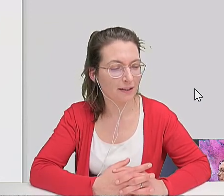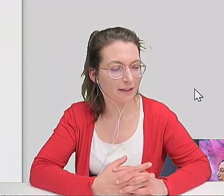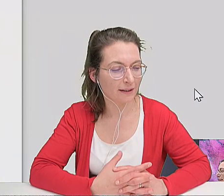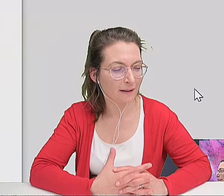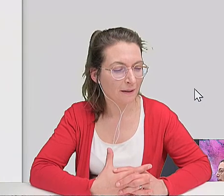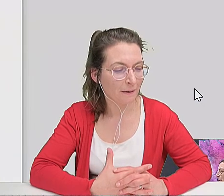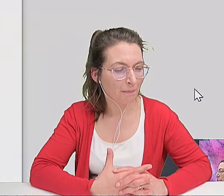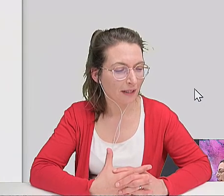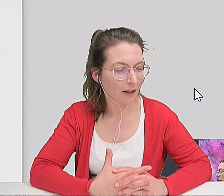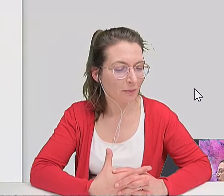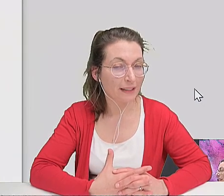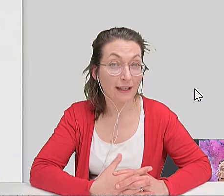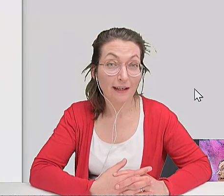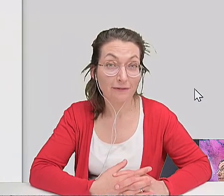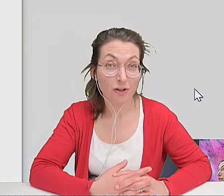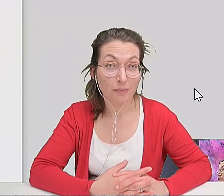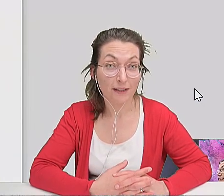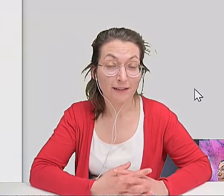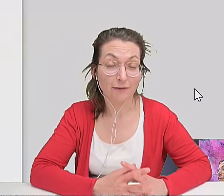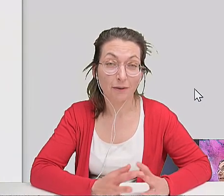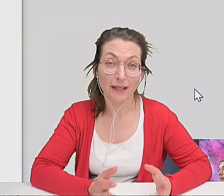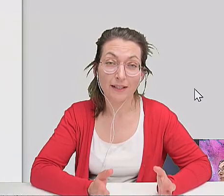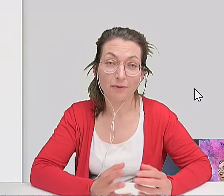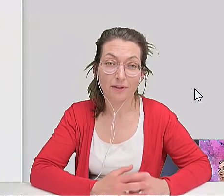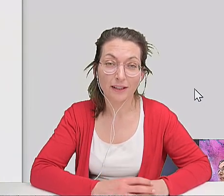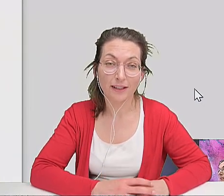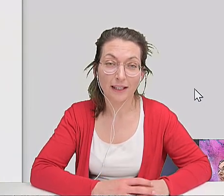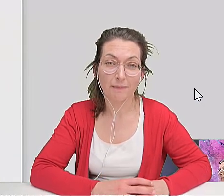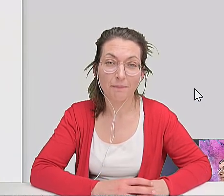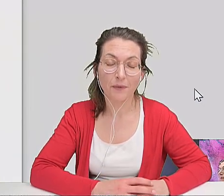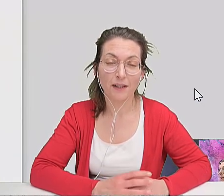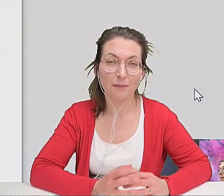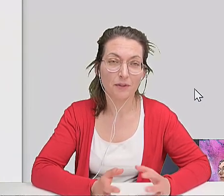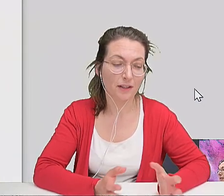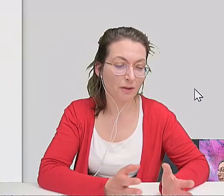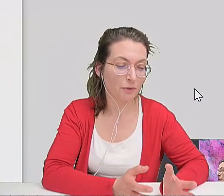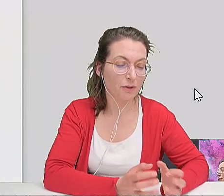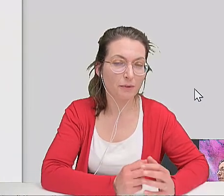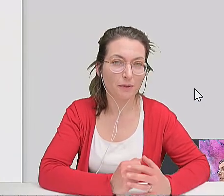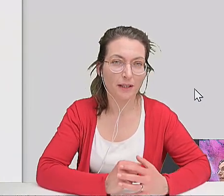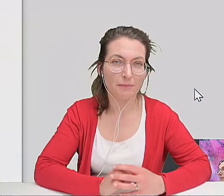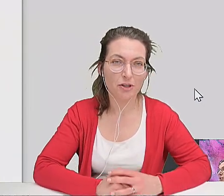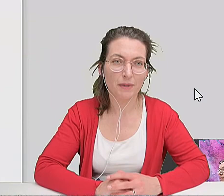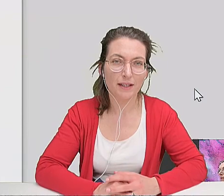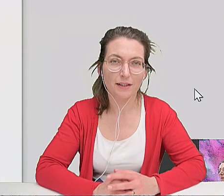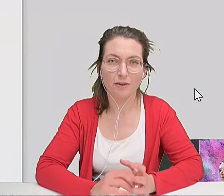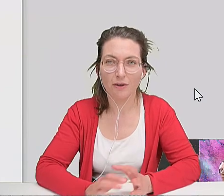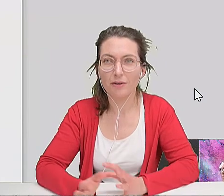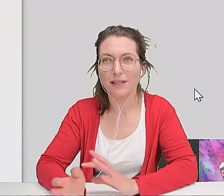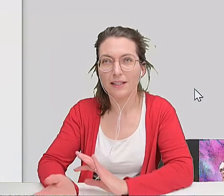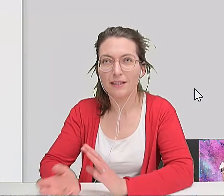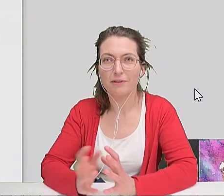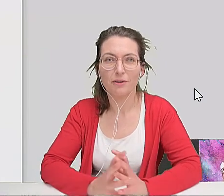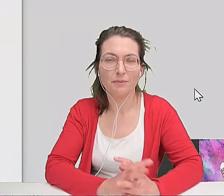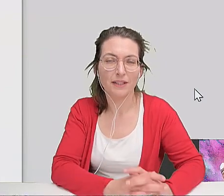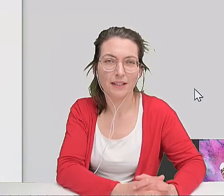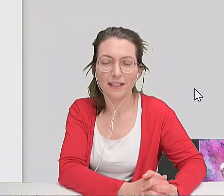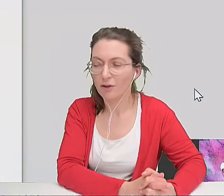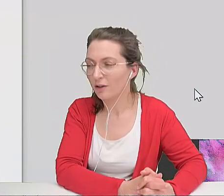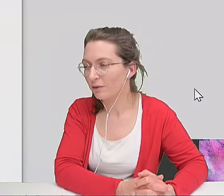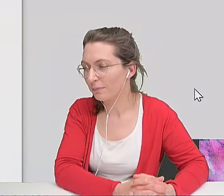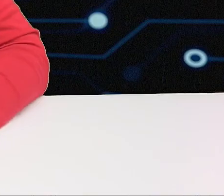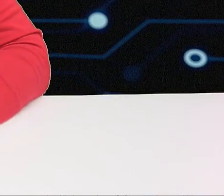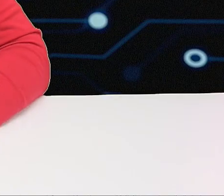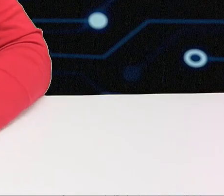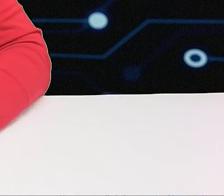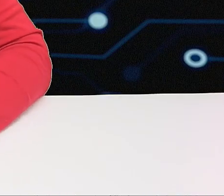man mit Lehrkräften spricht, die Informatikunterricht geben, gibt es ja auch bestimmte Programmiersprachen, die sie können und andere wiederum, die sie nicht